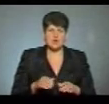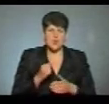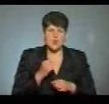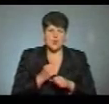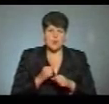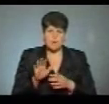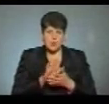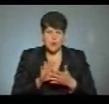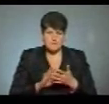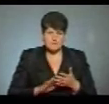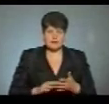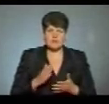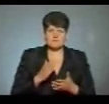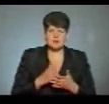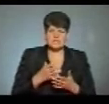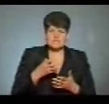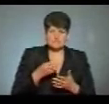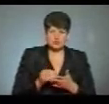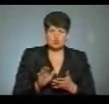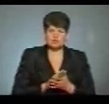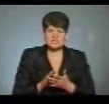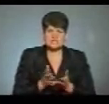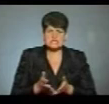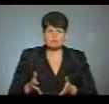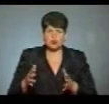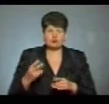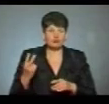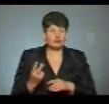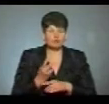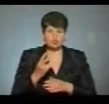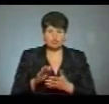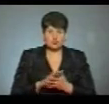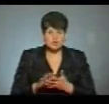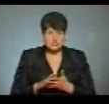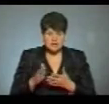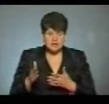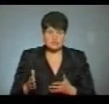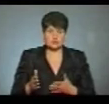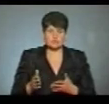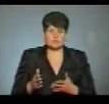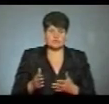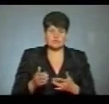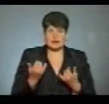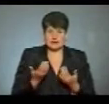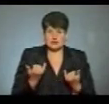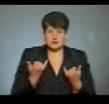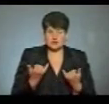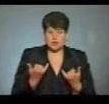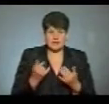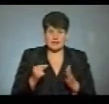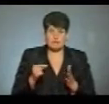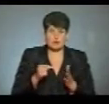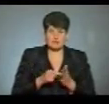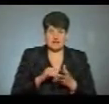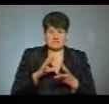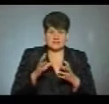обробки, має свої очисні споруди, двійну очистку, так, тобто, якісь тісні води сьогодні не попадають